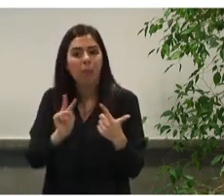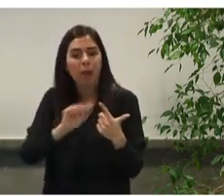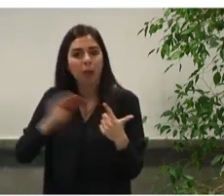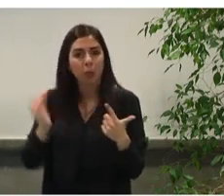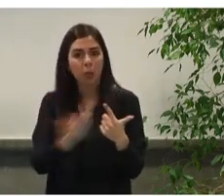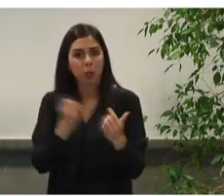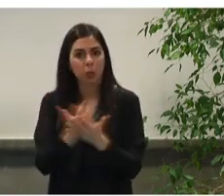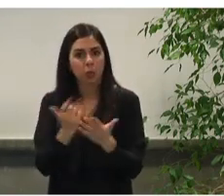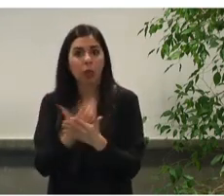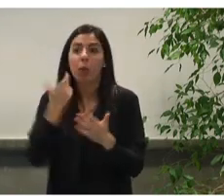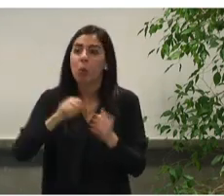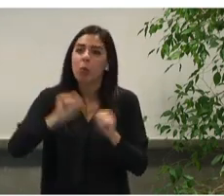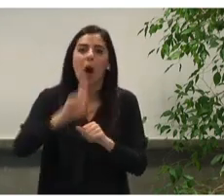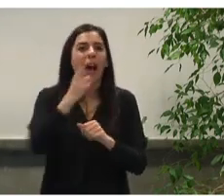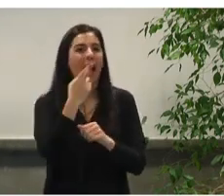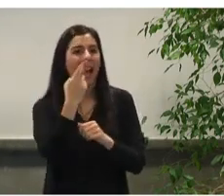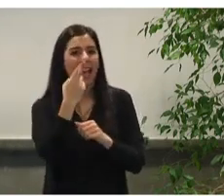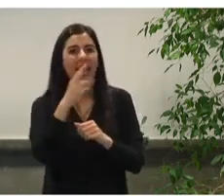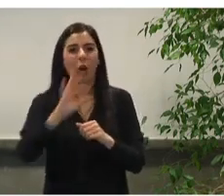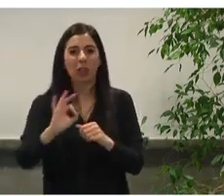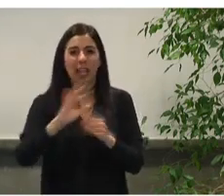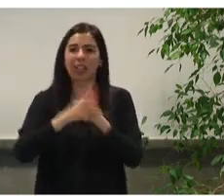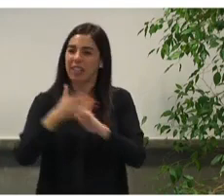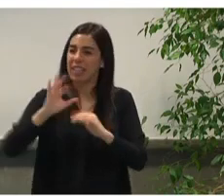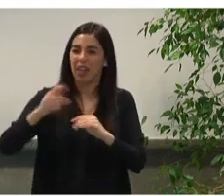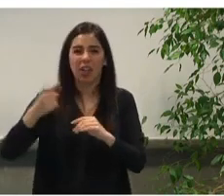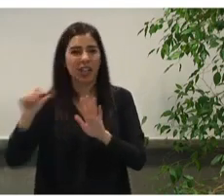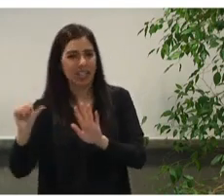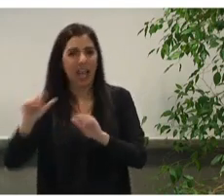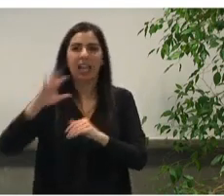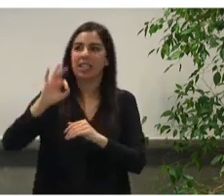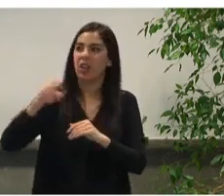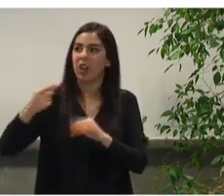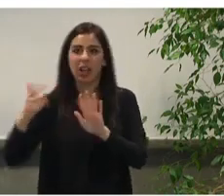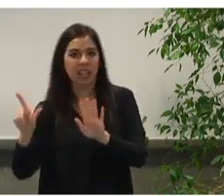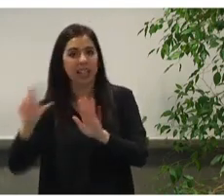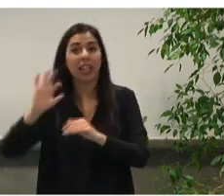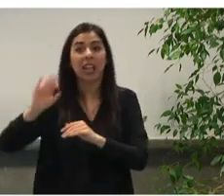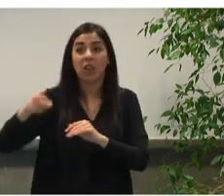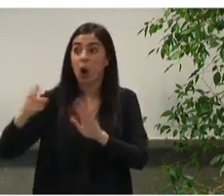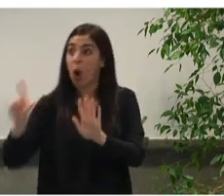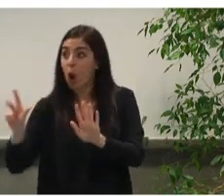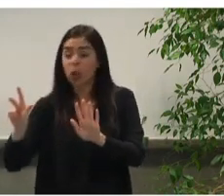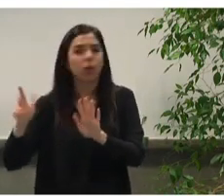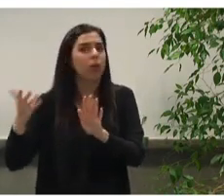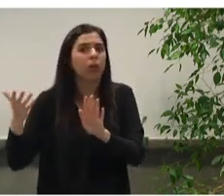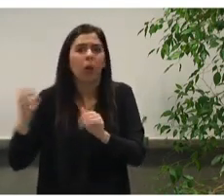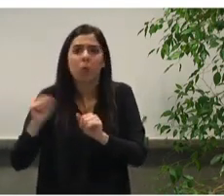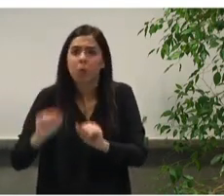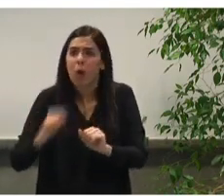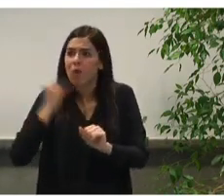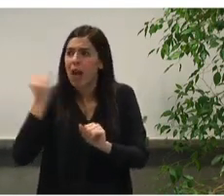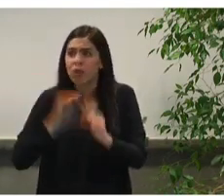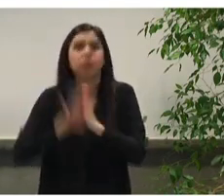anche R0 è andato sotto soglia 0,7, 0,8, 0,6, ci vuol poco, il margine è sottilissimo